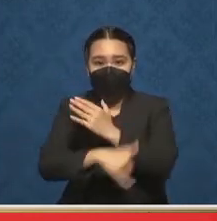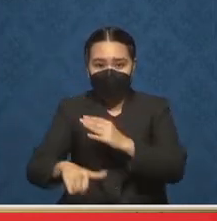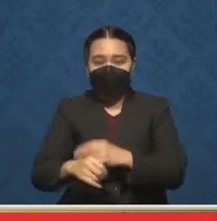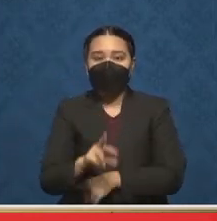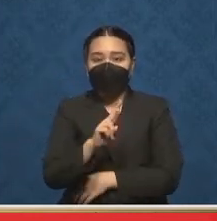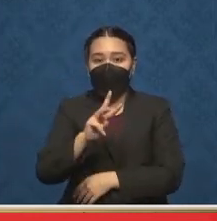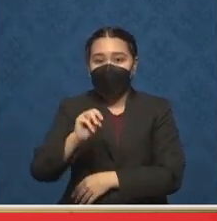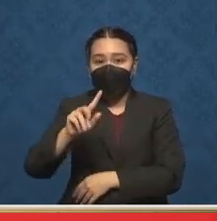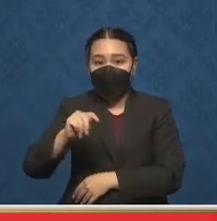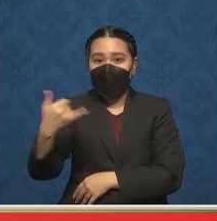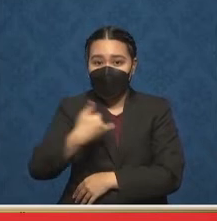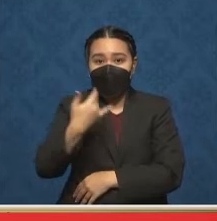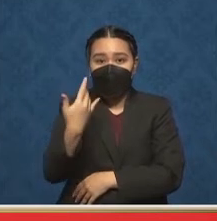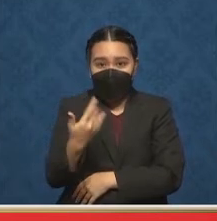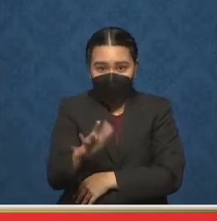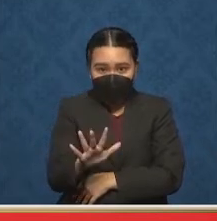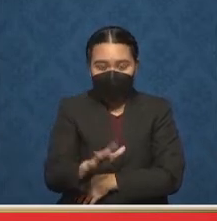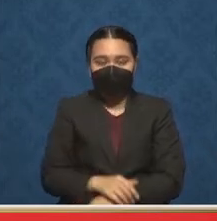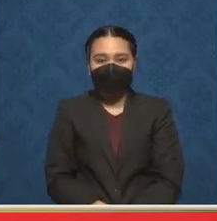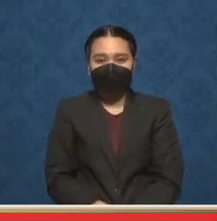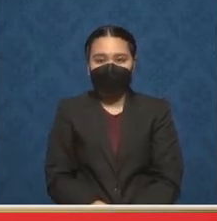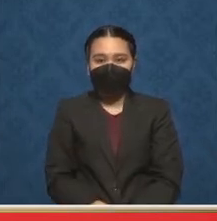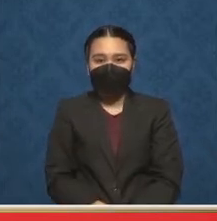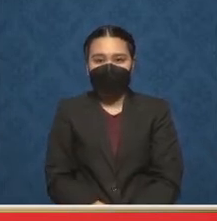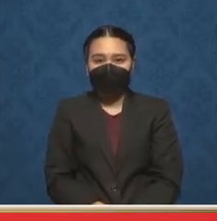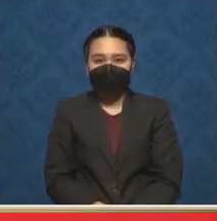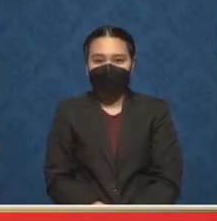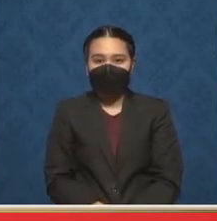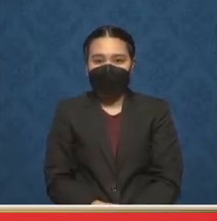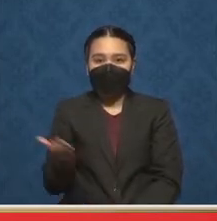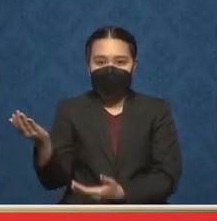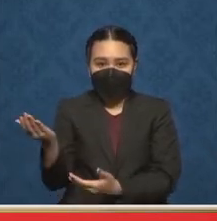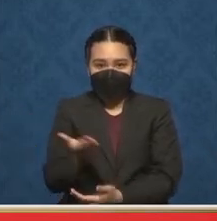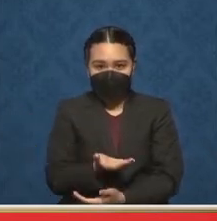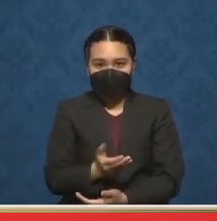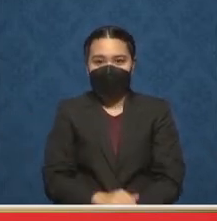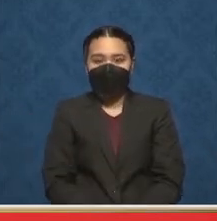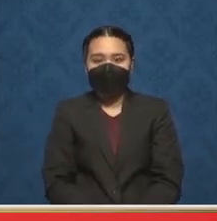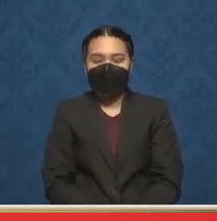าการกสวงทางปเทศมาแล้ครับ เชิญับ เดียจปร้ม